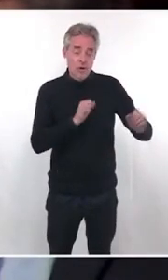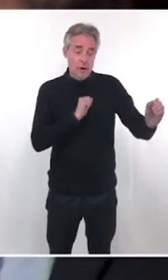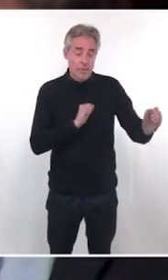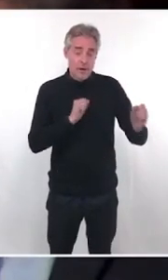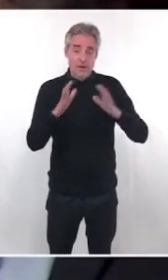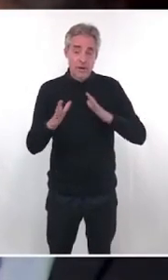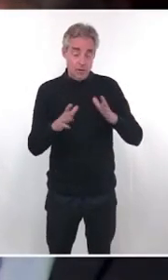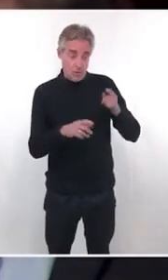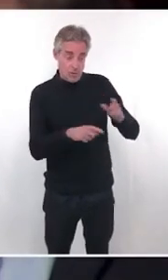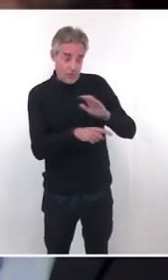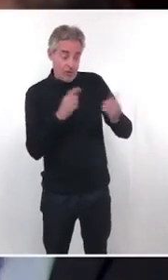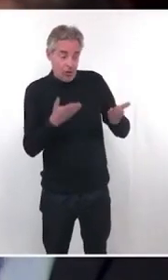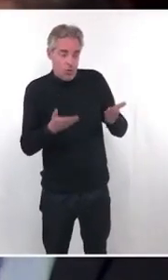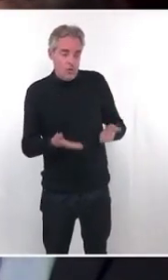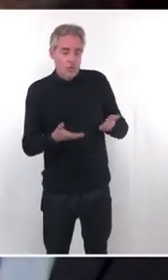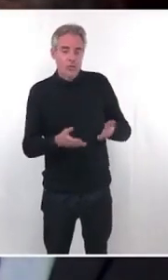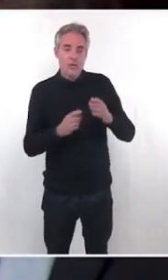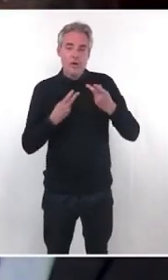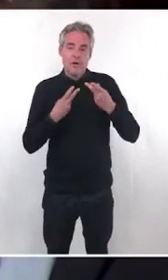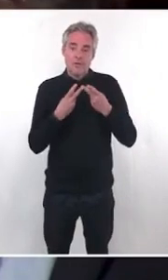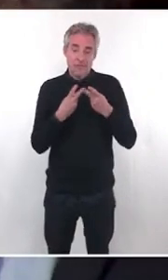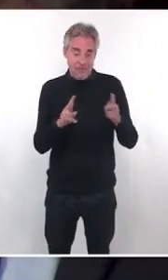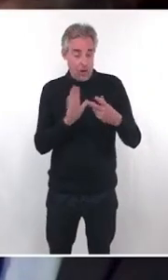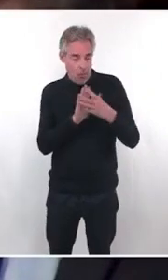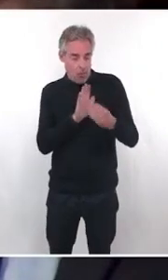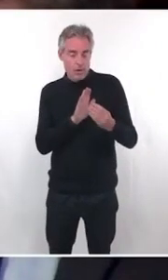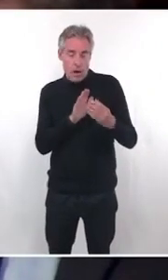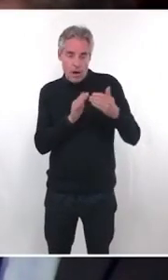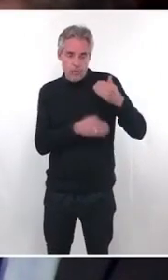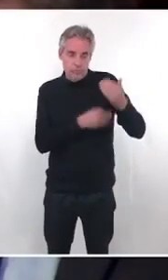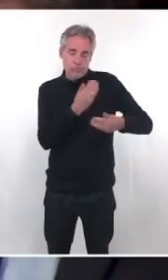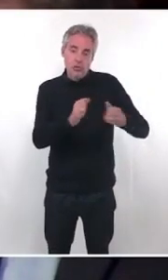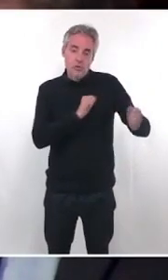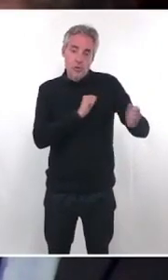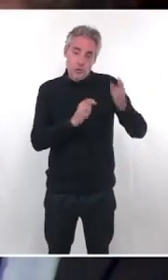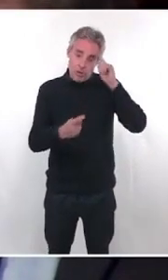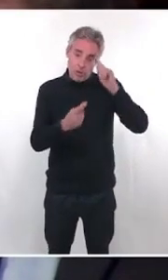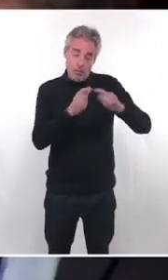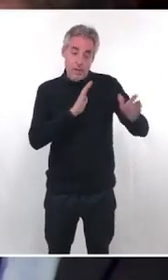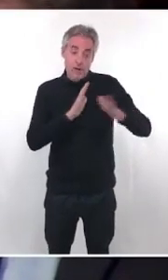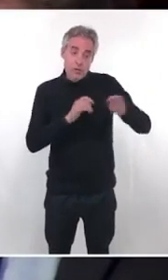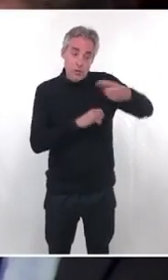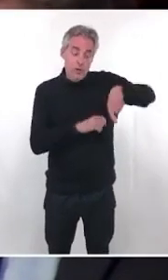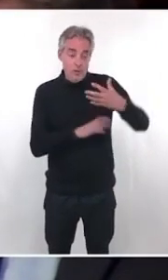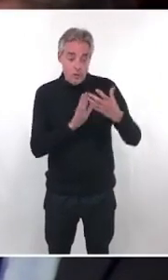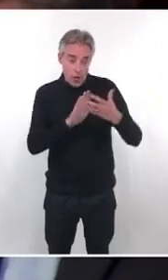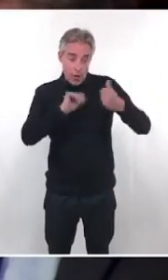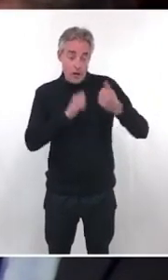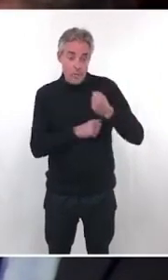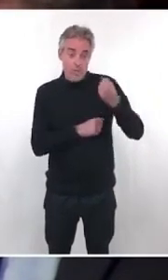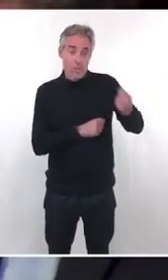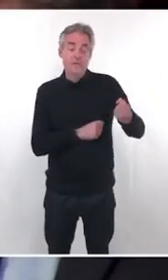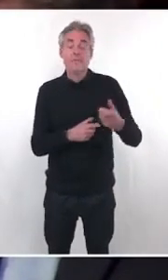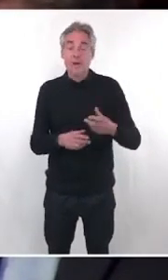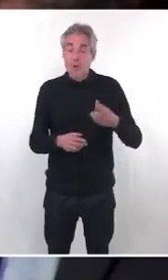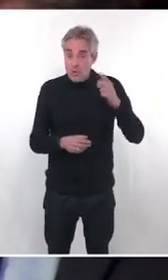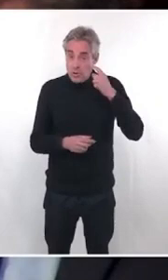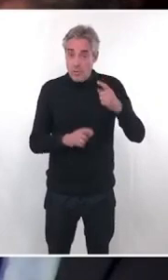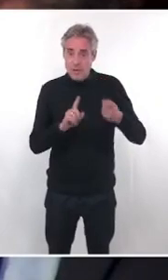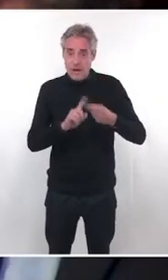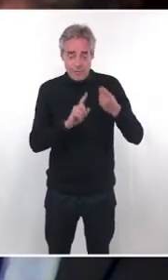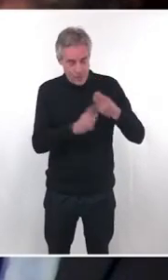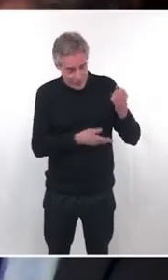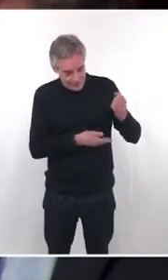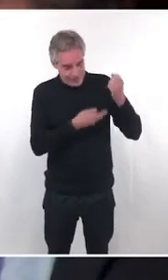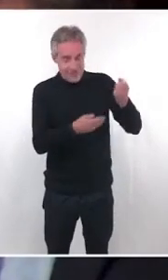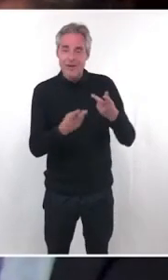qui ont fait que nous avons été une ville motrice sur ce France Médiation que vous avez repris. Et on est heureux de ça. Et je pense aussi que c'est important de se dire